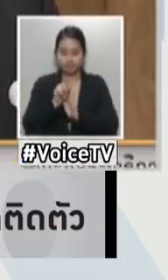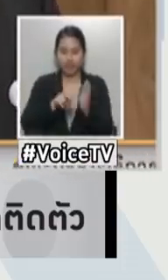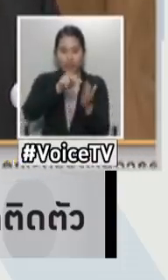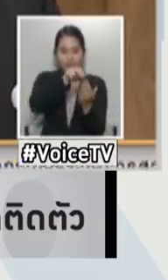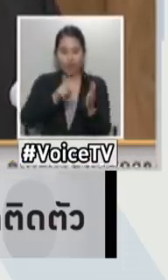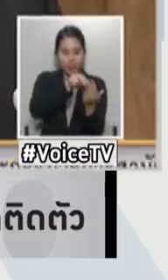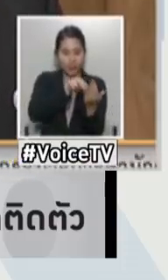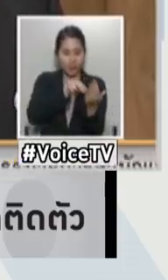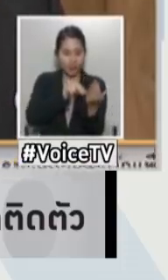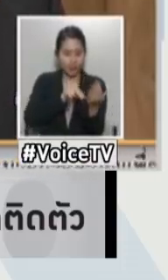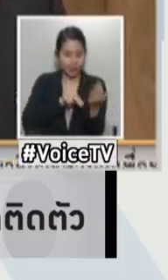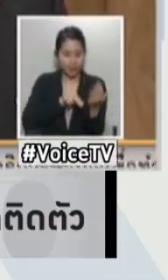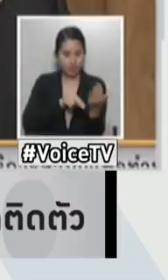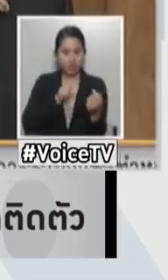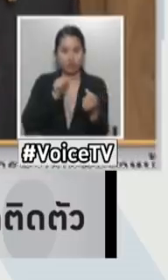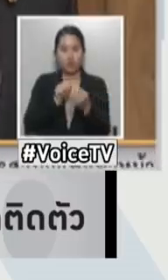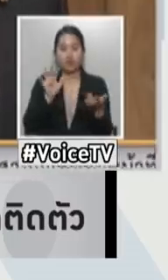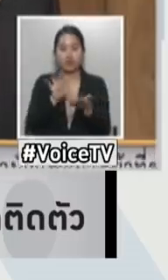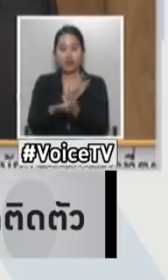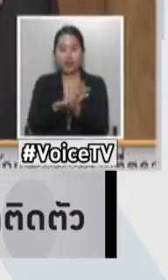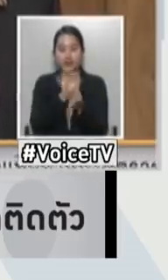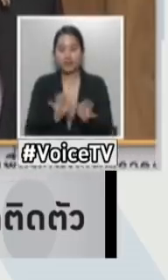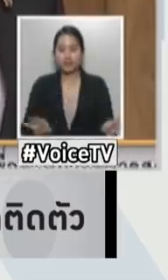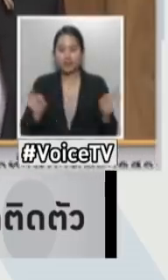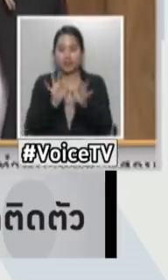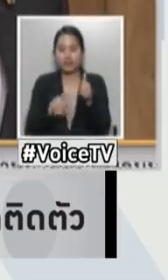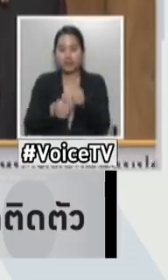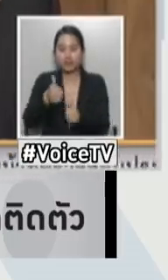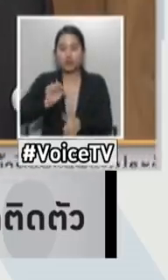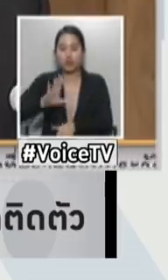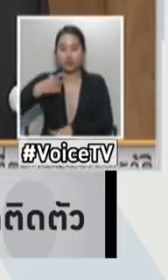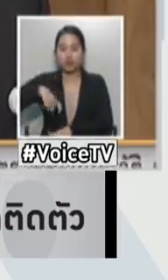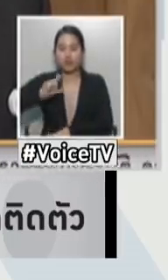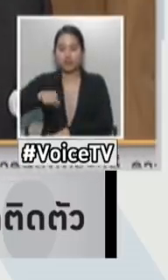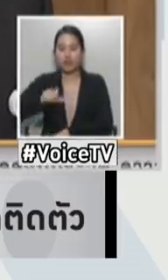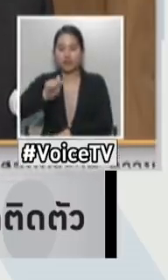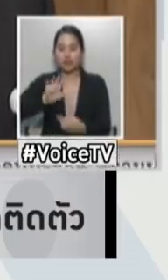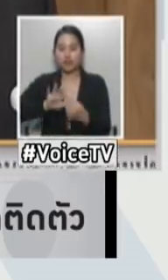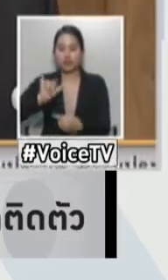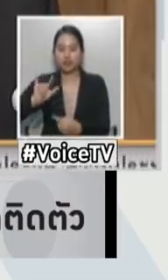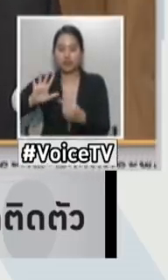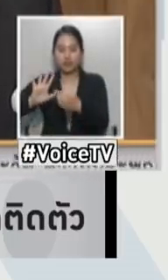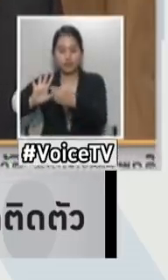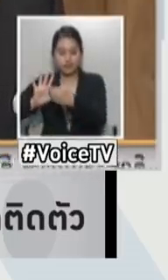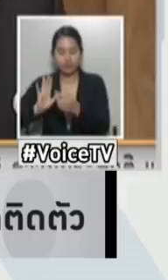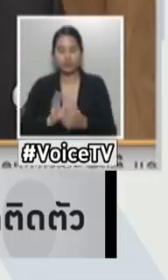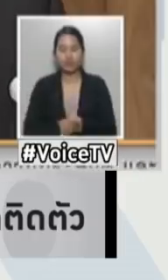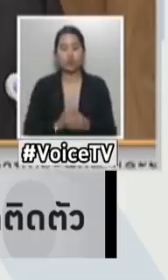น เป็นการจำคุกหรืออะไรนะปรีบเกนนิ่งอะไรที่คุณ ธรรมนัส ที่คุณธรรมนัสว่าแบบไหนกัน